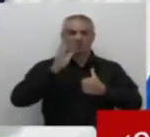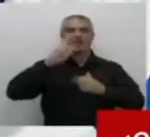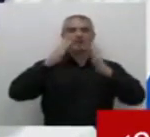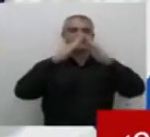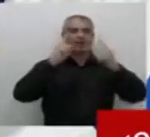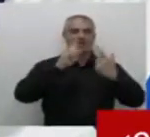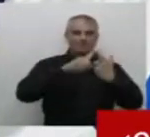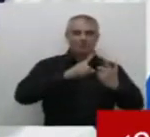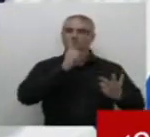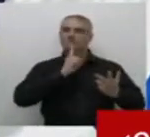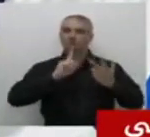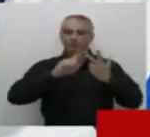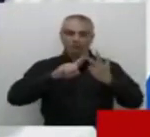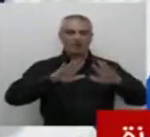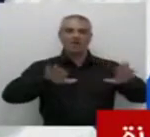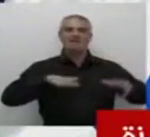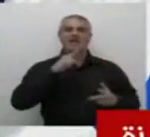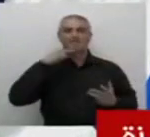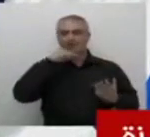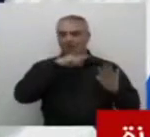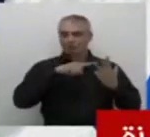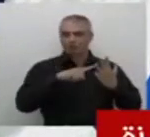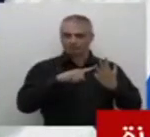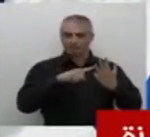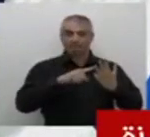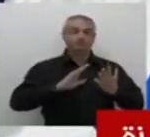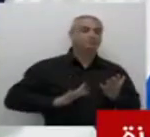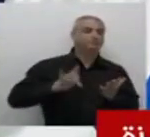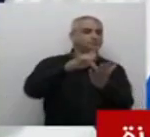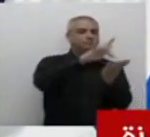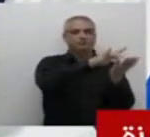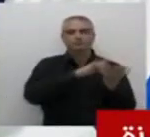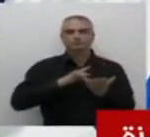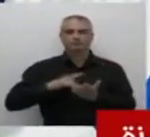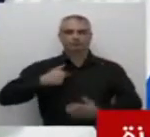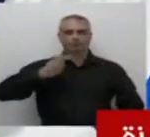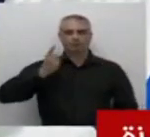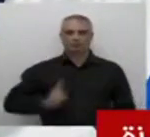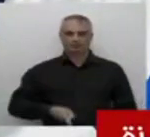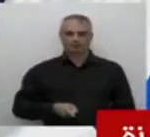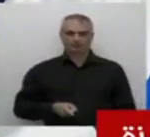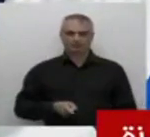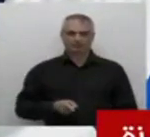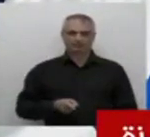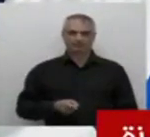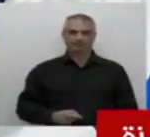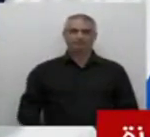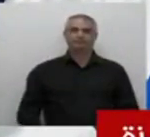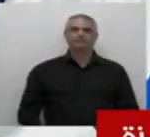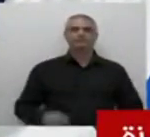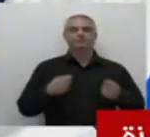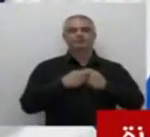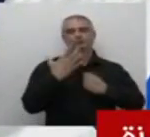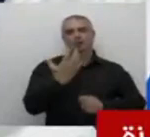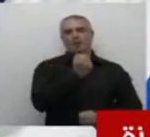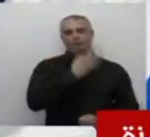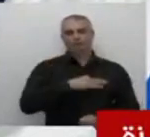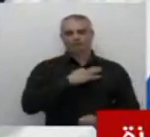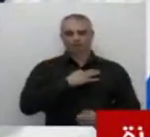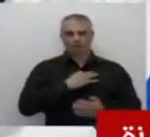ايضا في الضفه الغربيه وفي لبنان وسوريا والبحر الاحمر وكل منطقه تتطلب ان نعمل فيها